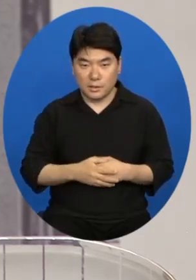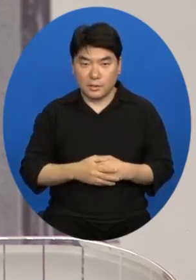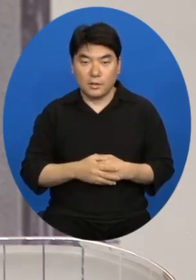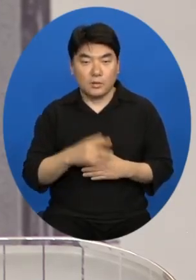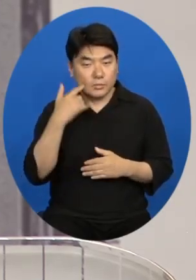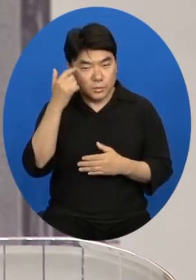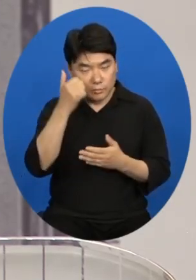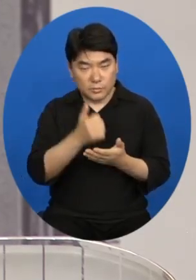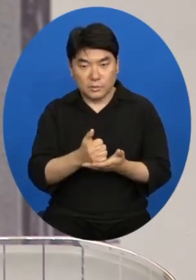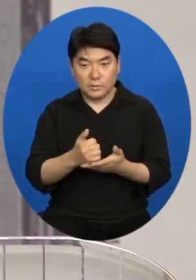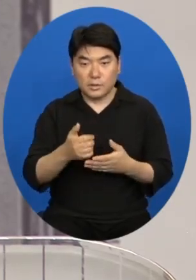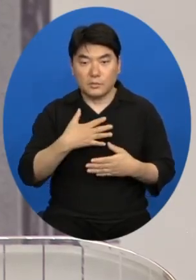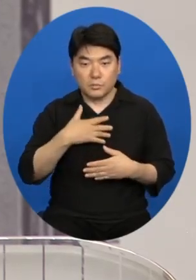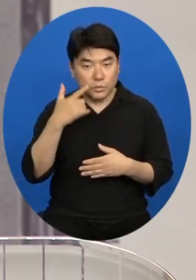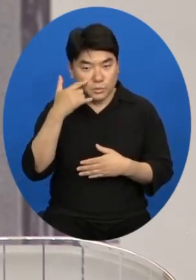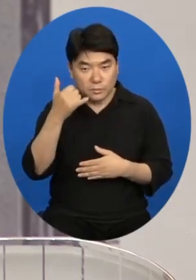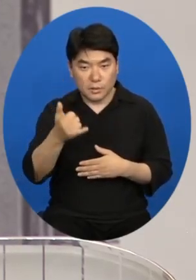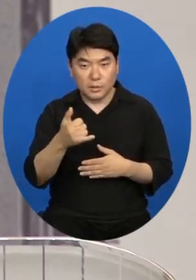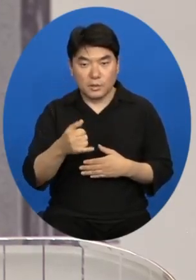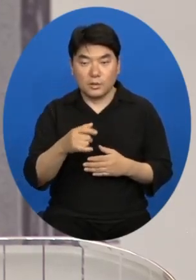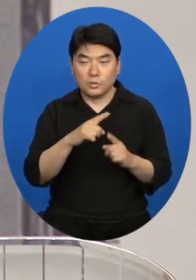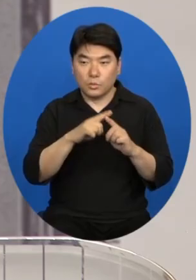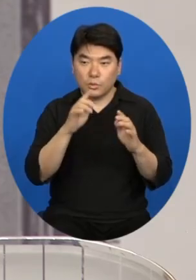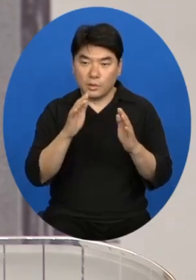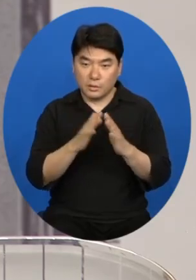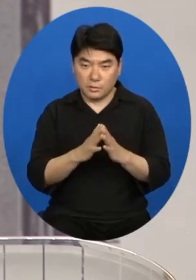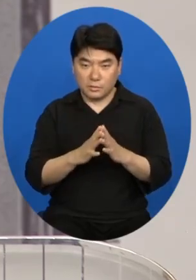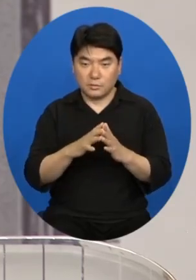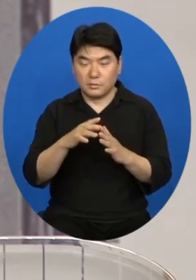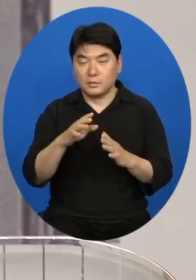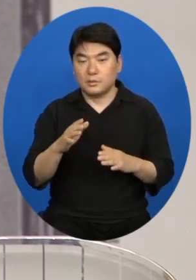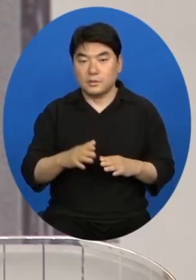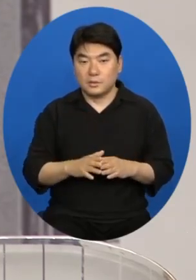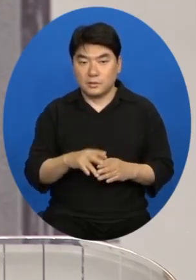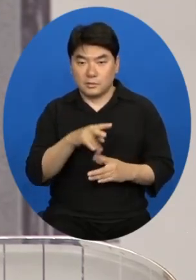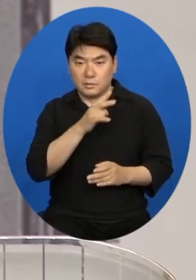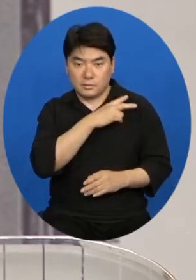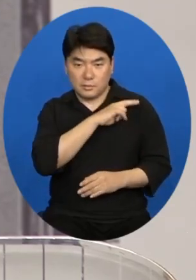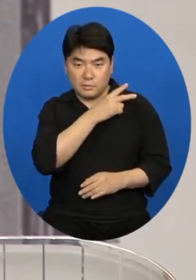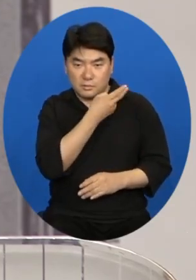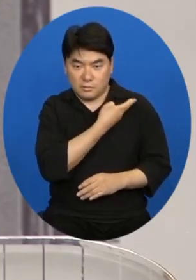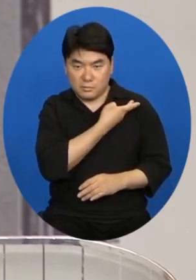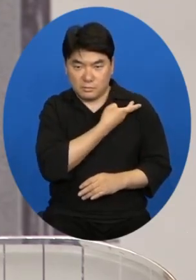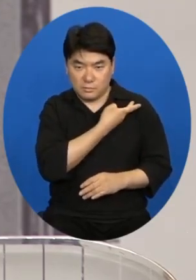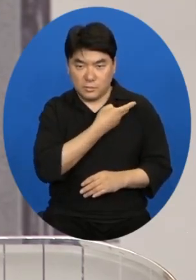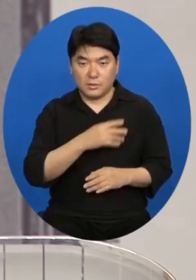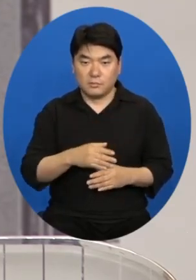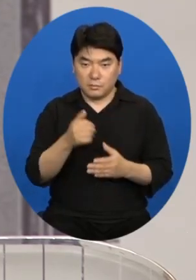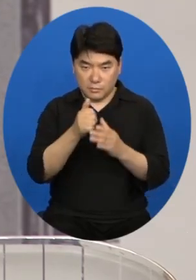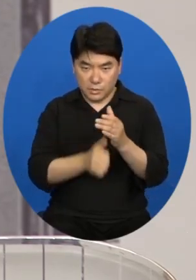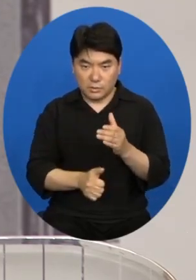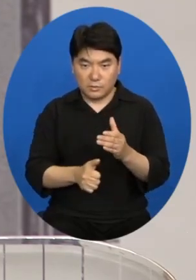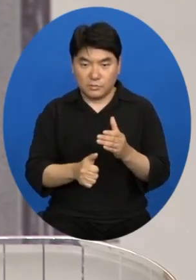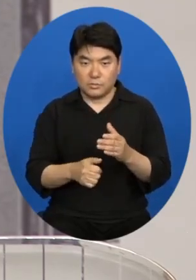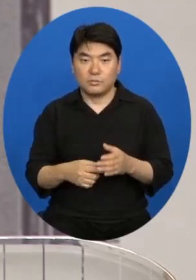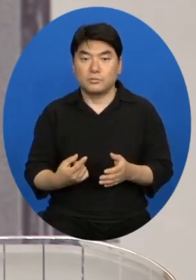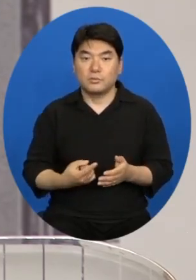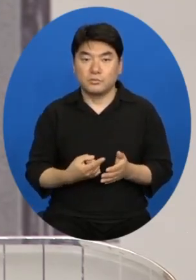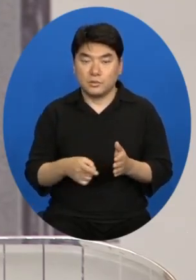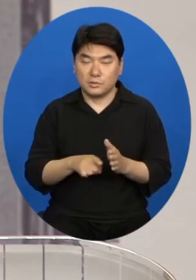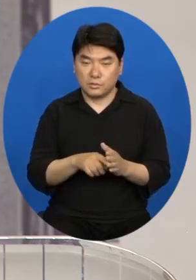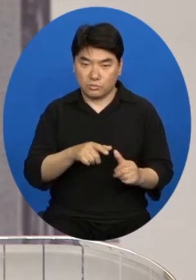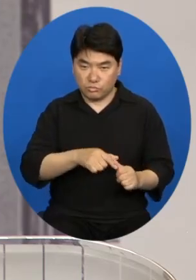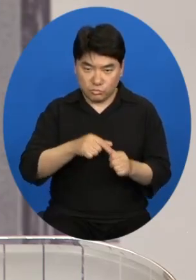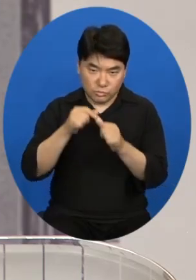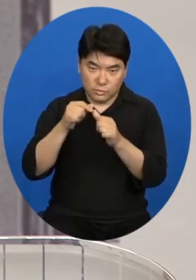저희 부모님이 한때 교회를 잘 나가셨었는데 지금은 이단에 빠지고 말았습니다. 이단에 빠진 부모님을 건져야